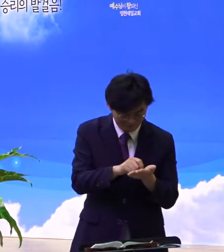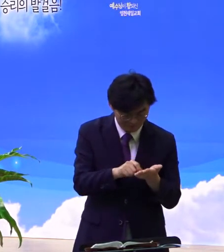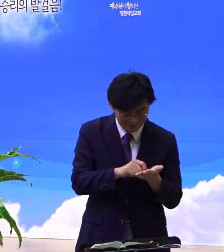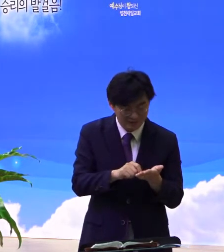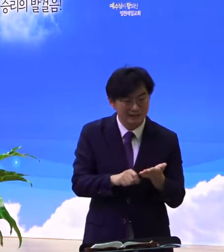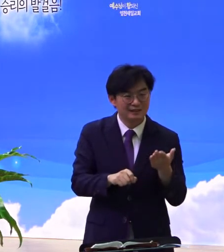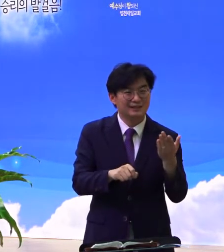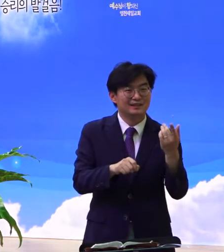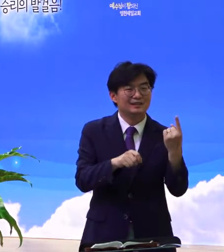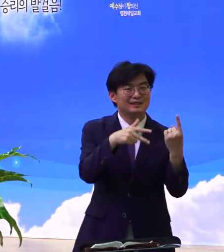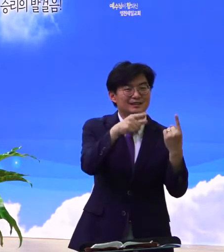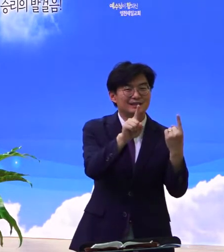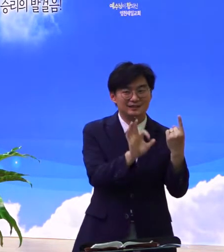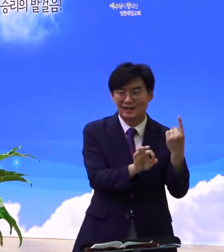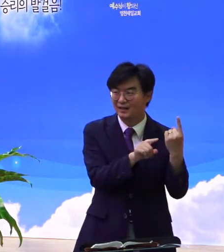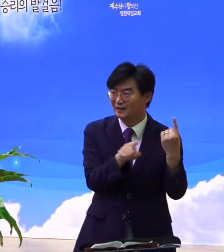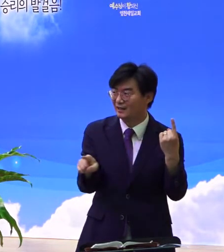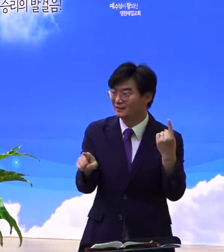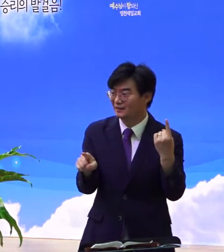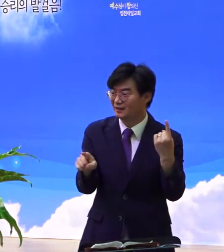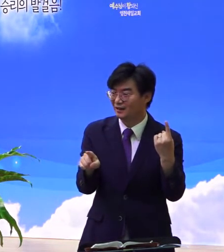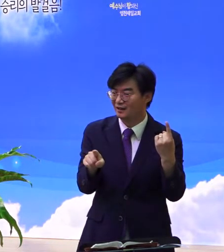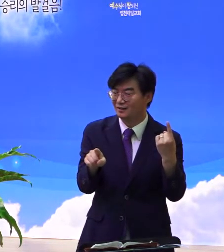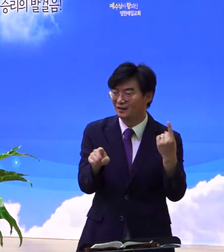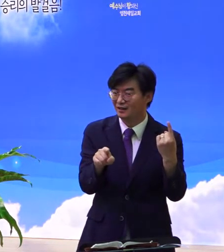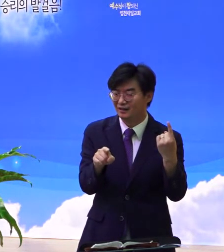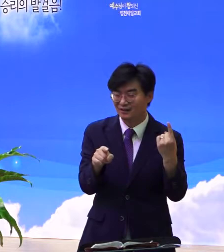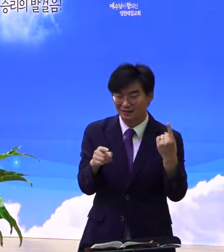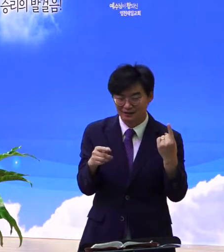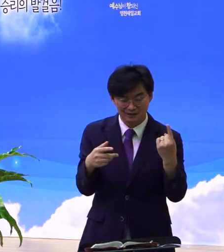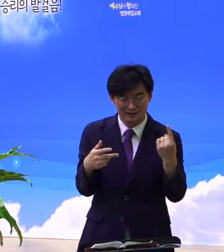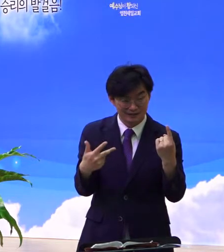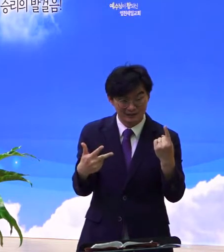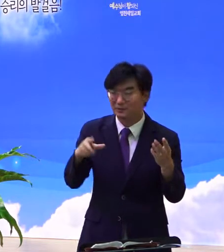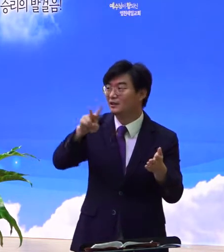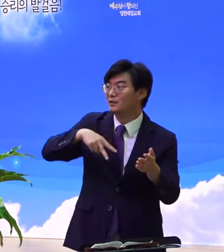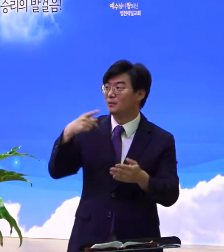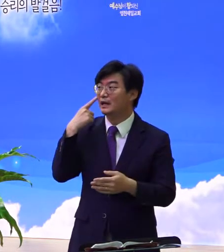바울의 기도입니다. 여러분 한번 자막을 보시면서 같이 읽어보겠습니다.